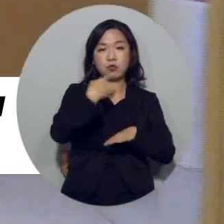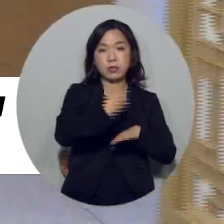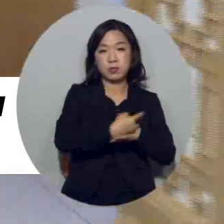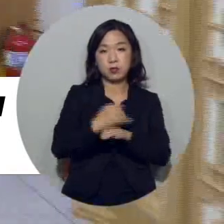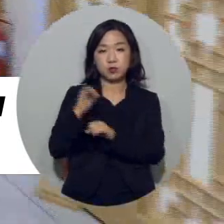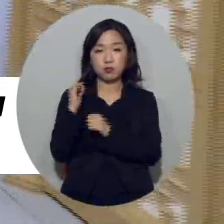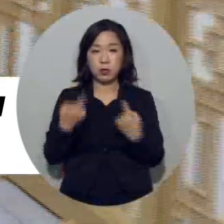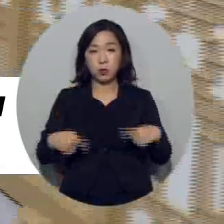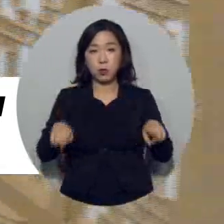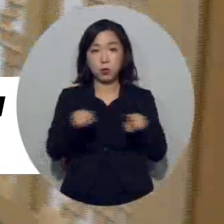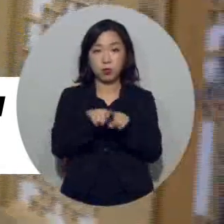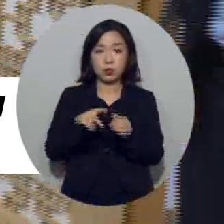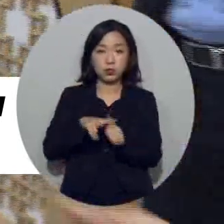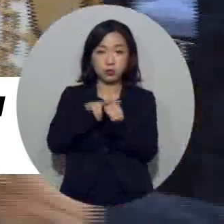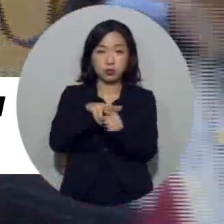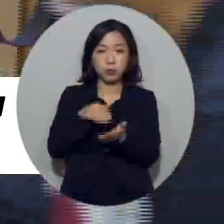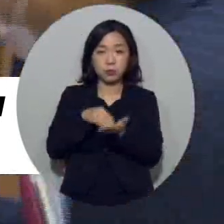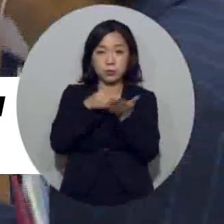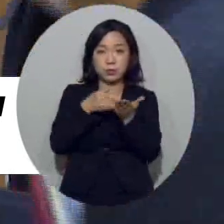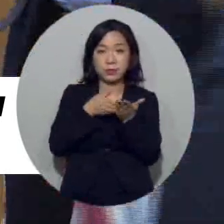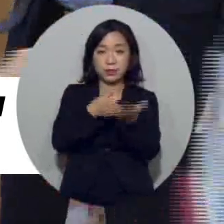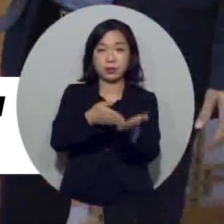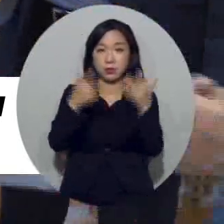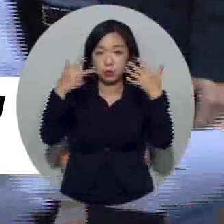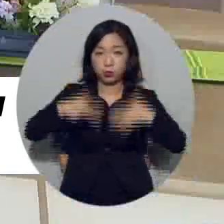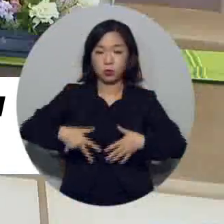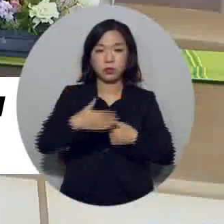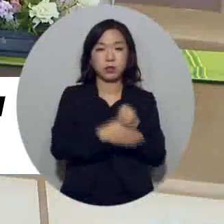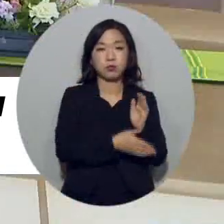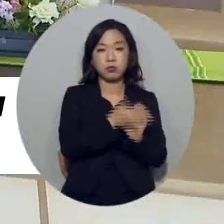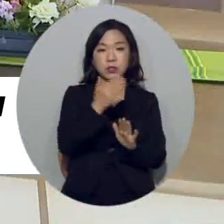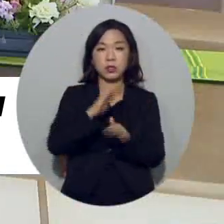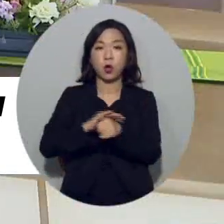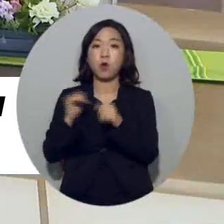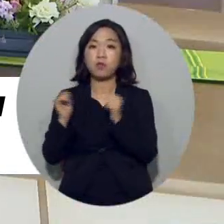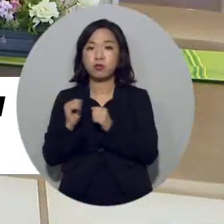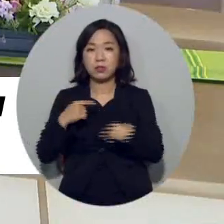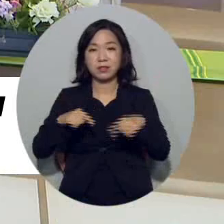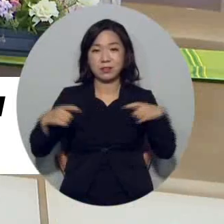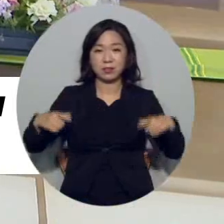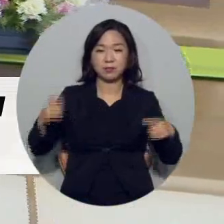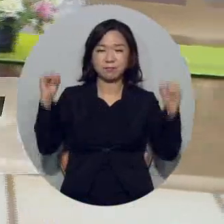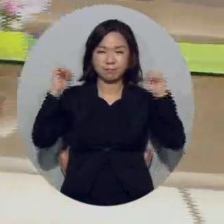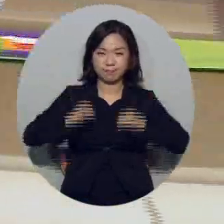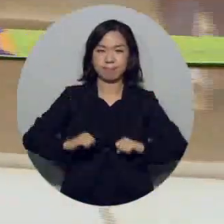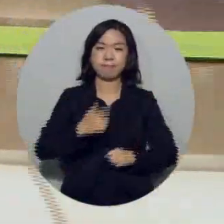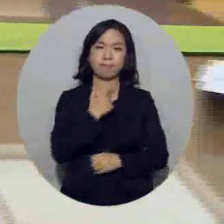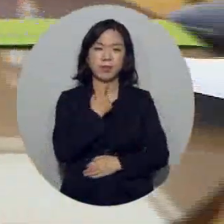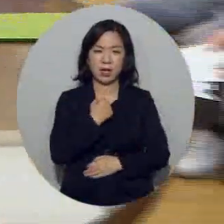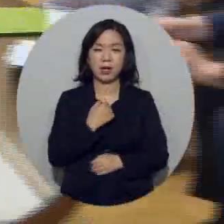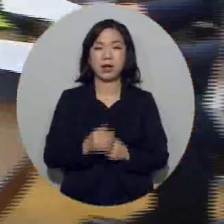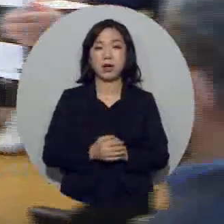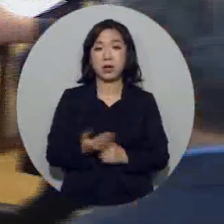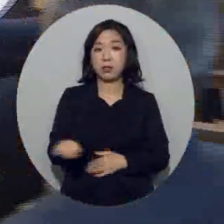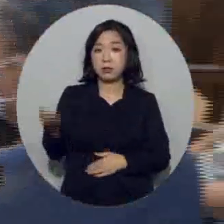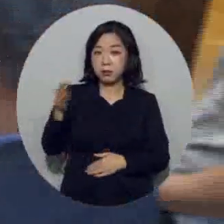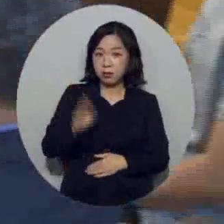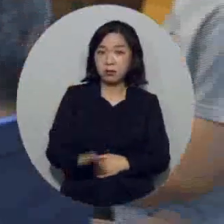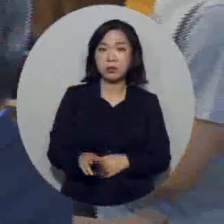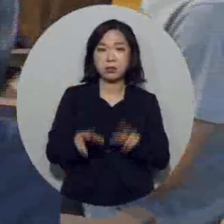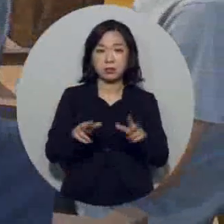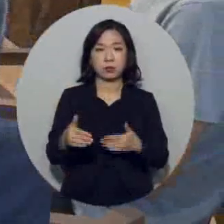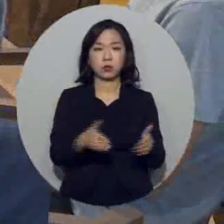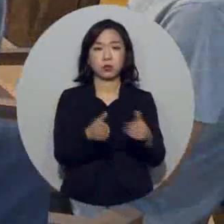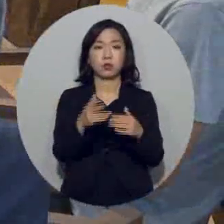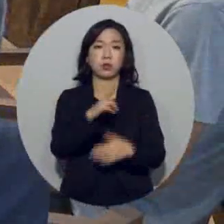더 후보지 유치 신창 조건으로 대구시와 경상북도 정치권이 합의한 겁니다 하지만 여전히 도